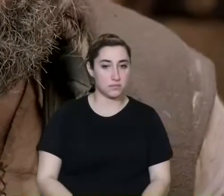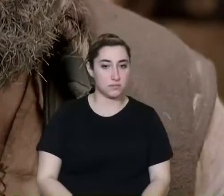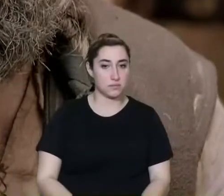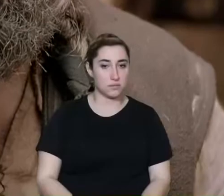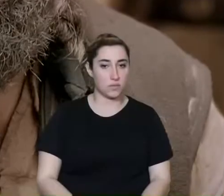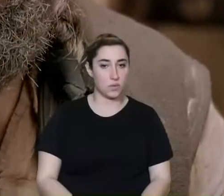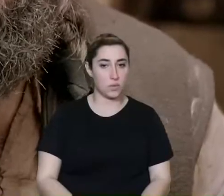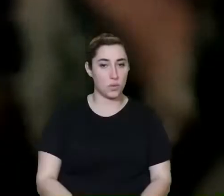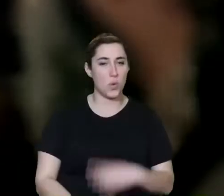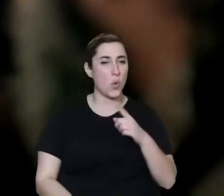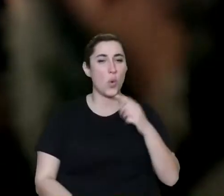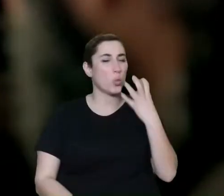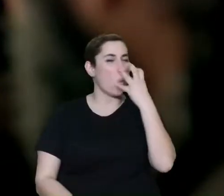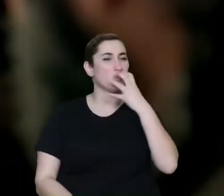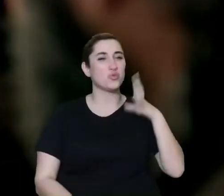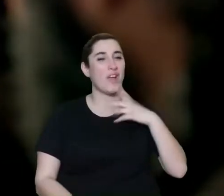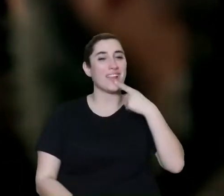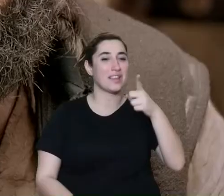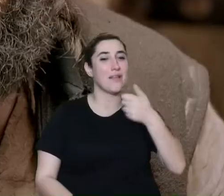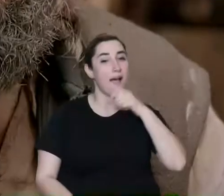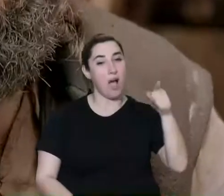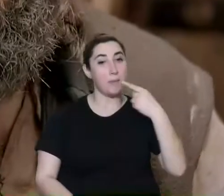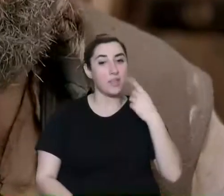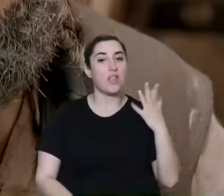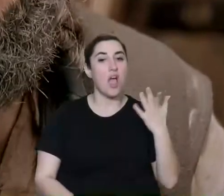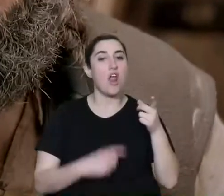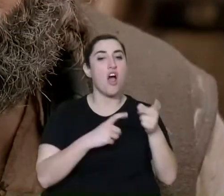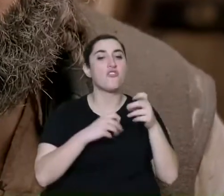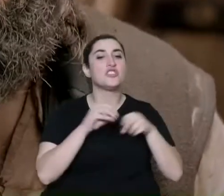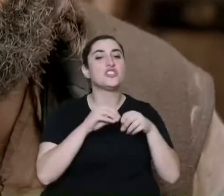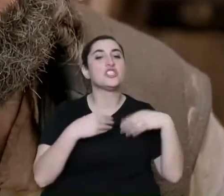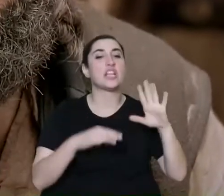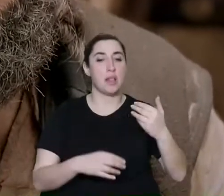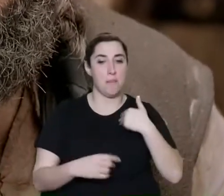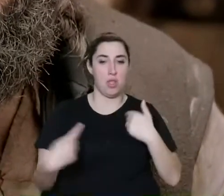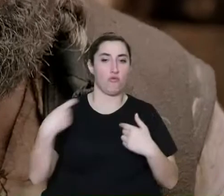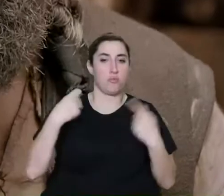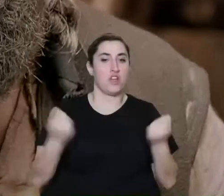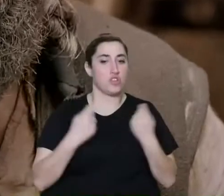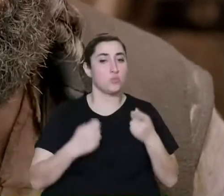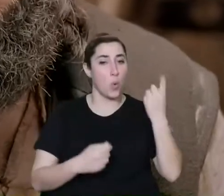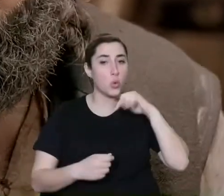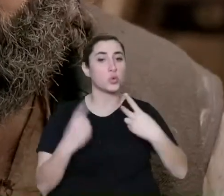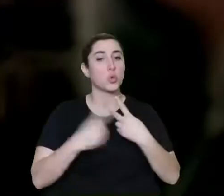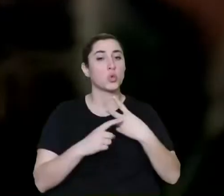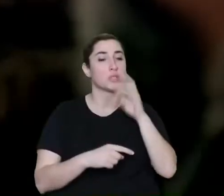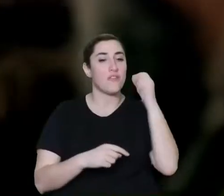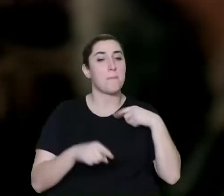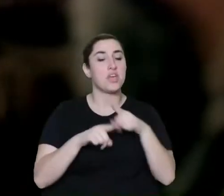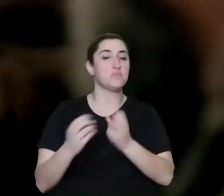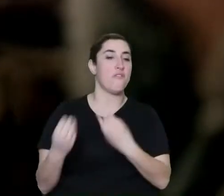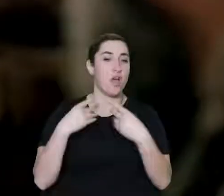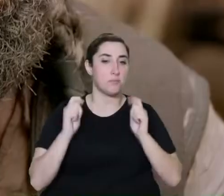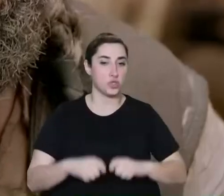ya bizi gök getir domuzu gibi. Meğer avcı değil, almışız. Ondan Yunus Efendi'yi salmış